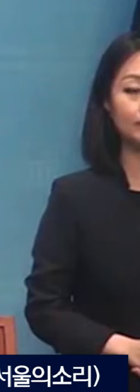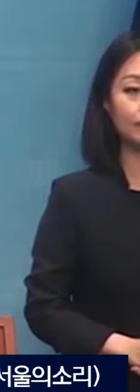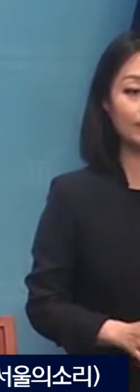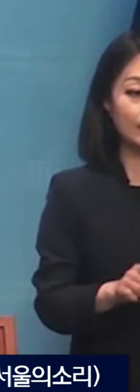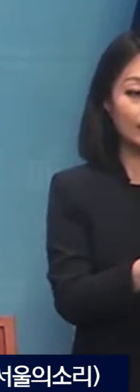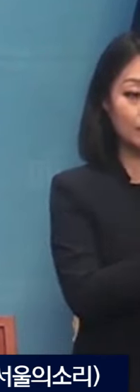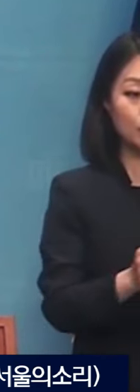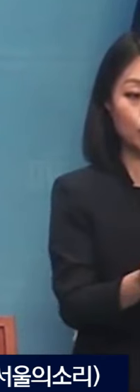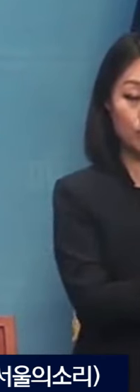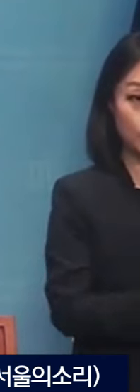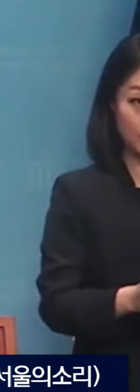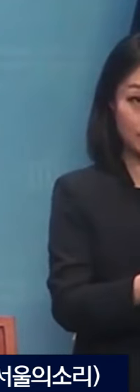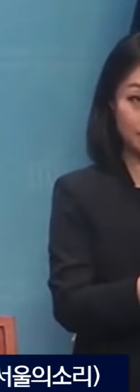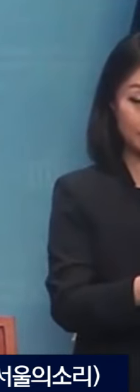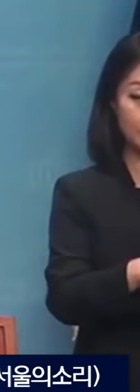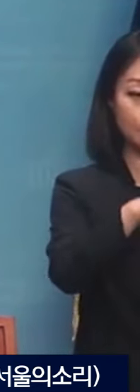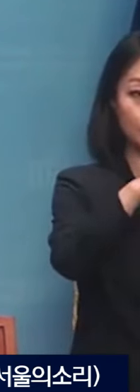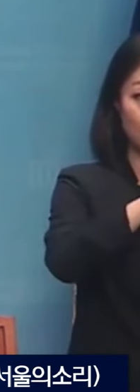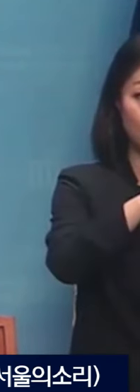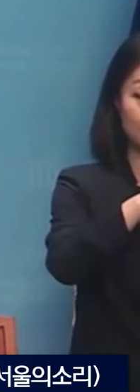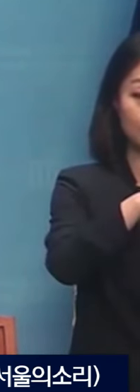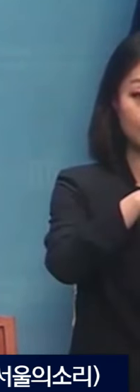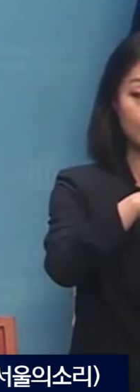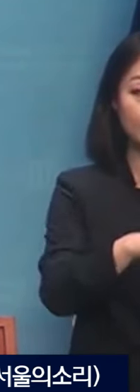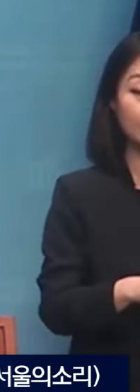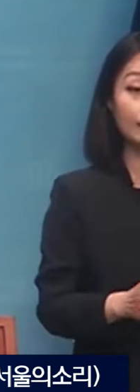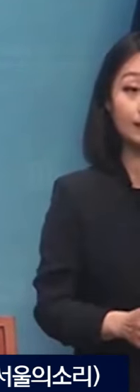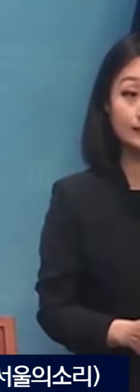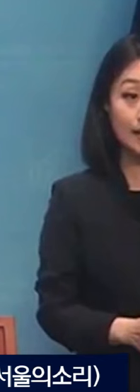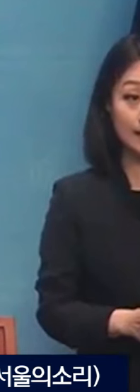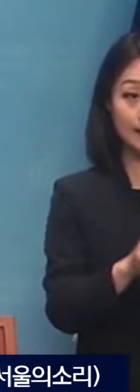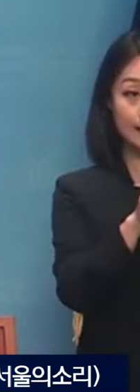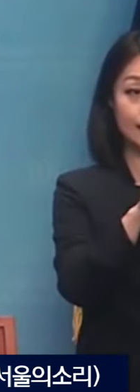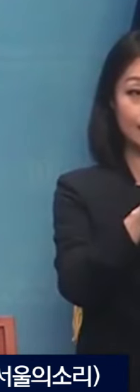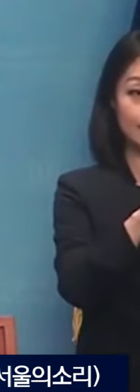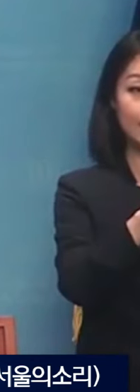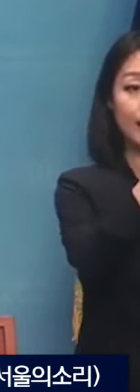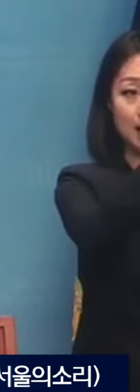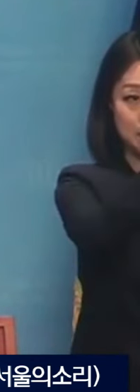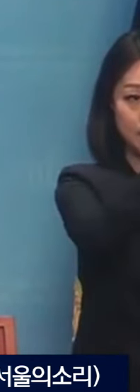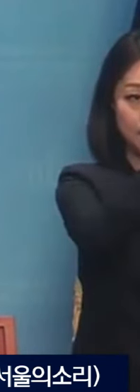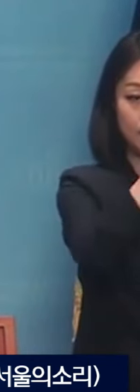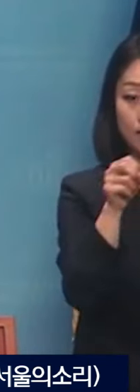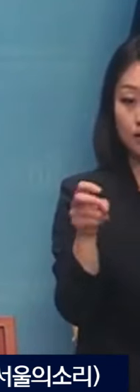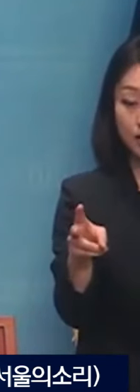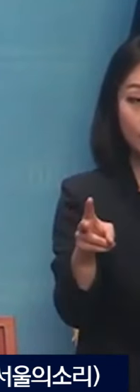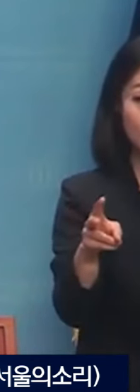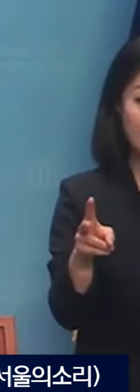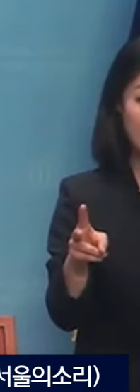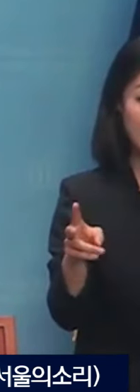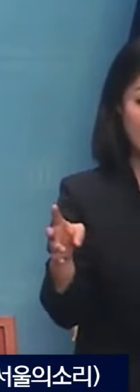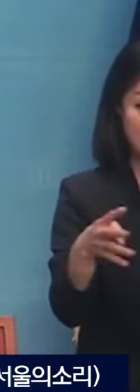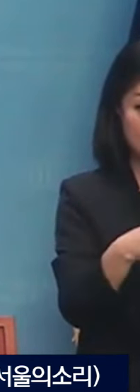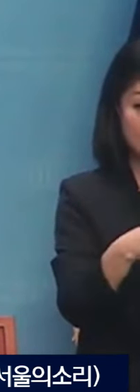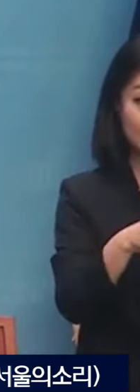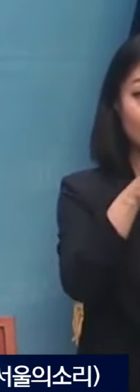특조위 구성에 대해서는 의장 1인을 여야가 협의하여 정하도록 하고